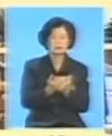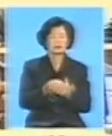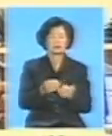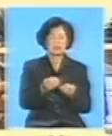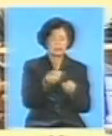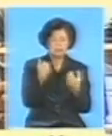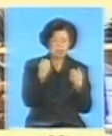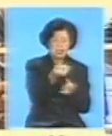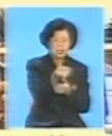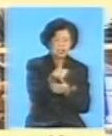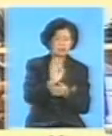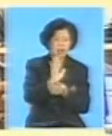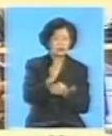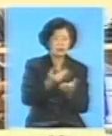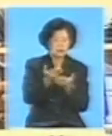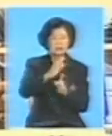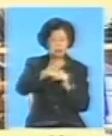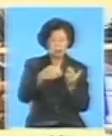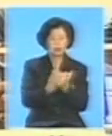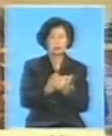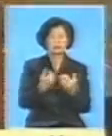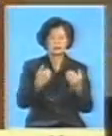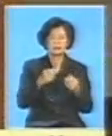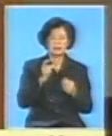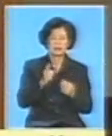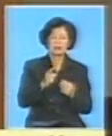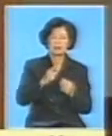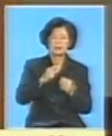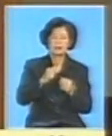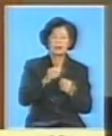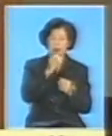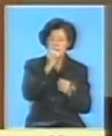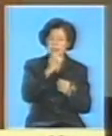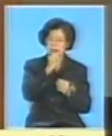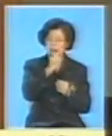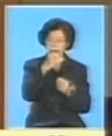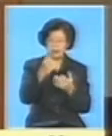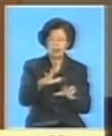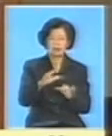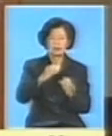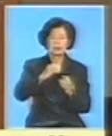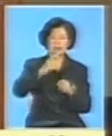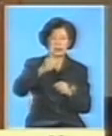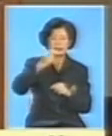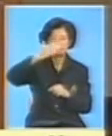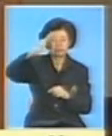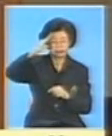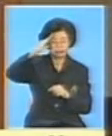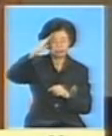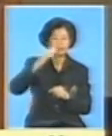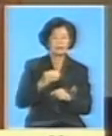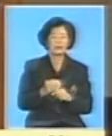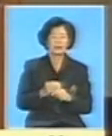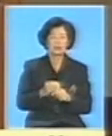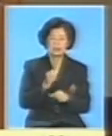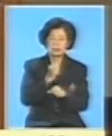ขาเหลือเล็กน้อยอะไรนี้ก็เป็นข้อยกเว้นมีมาตรการให้อยู่แล้วนะครับผมสั่งการในช่วงคสช.ไปแล้วการที่รัฐบาลจะวางยุทธศาสตร์การพัฒนา